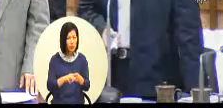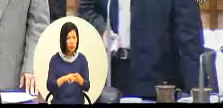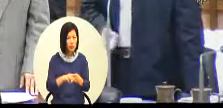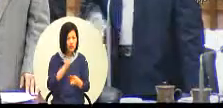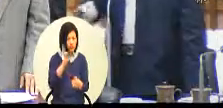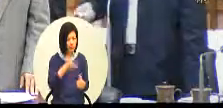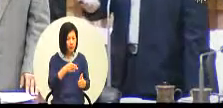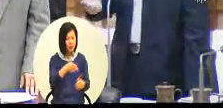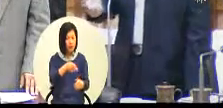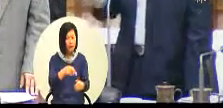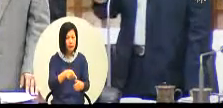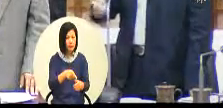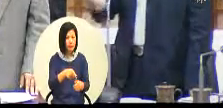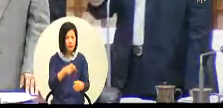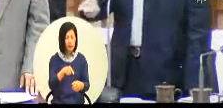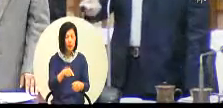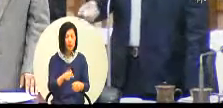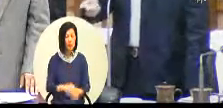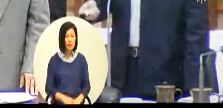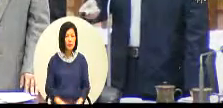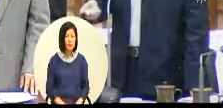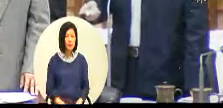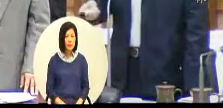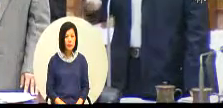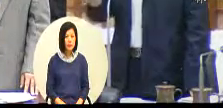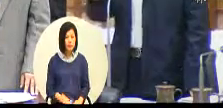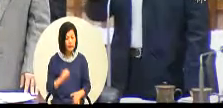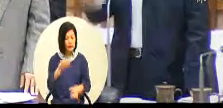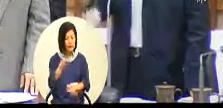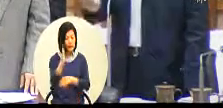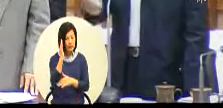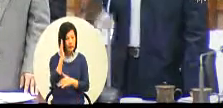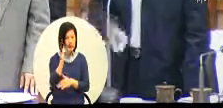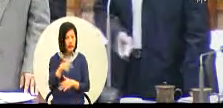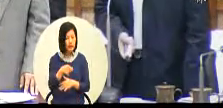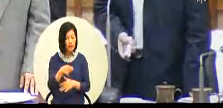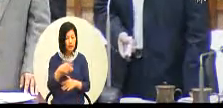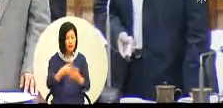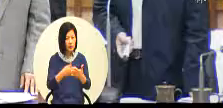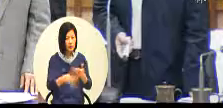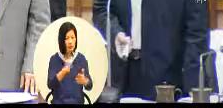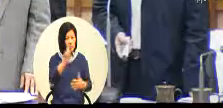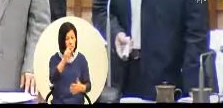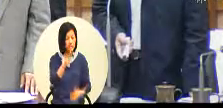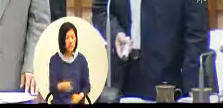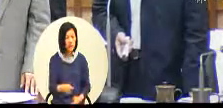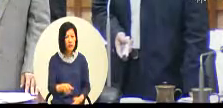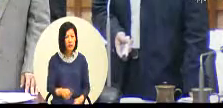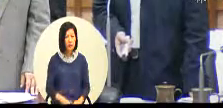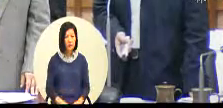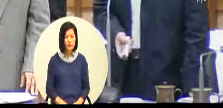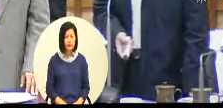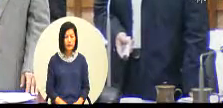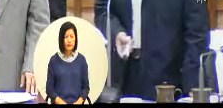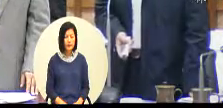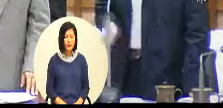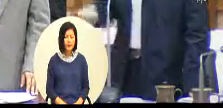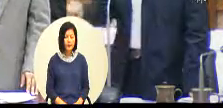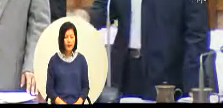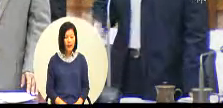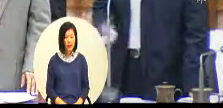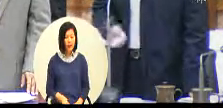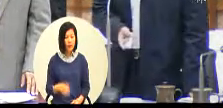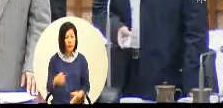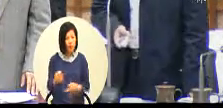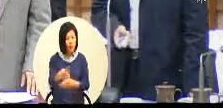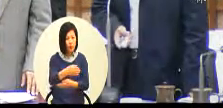这上面，我们是不是在这个财政上面，如果少了这个十亿，我们的整个的税入跟